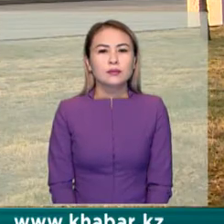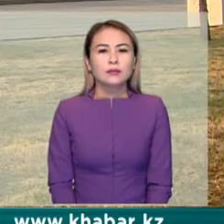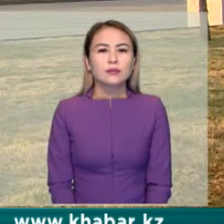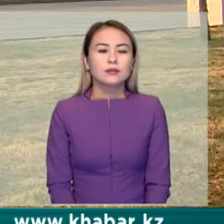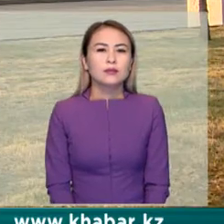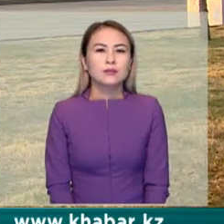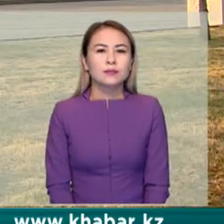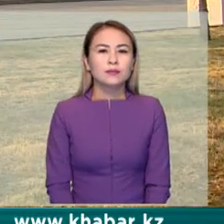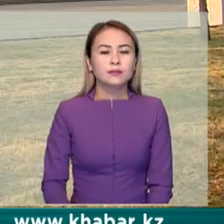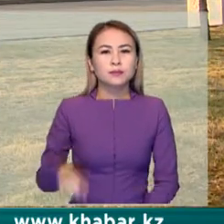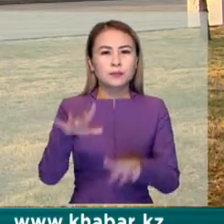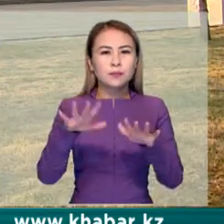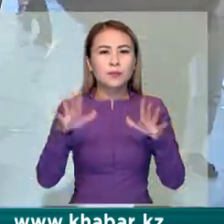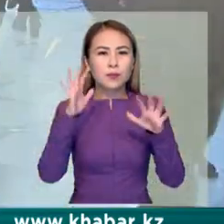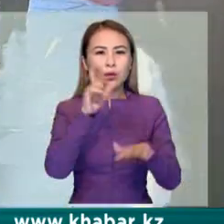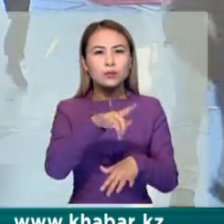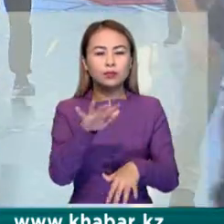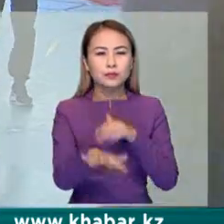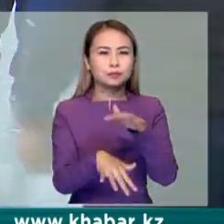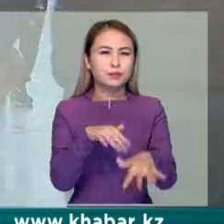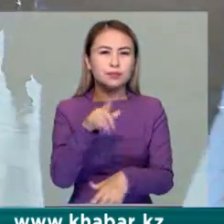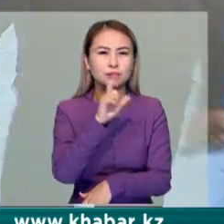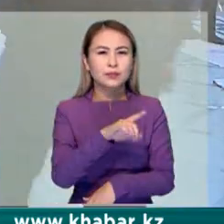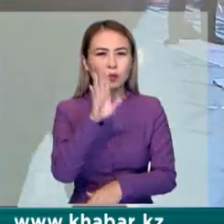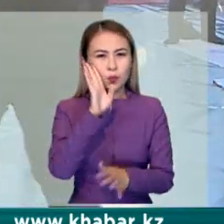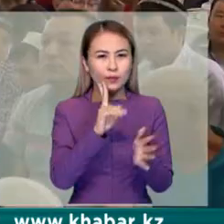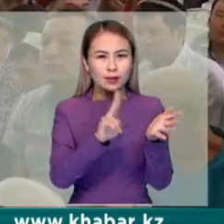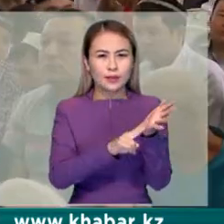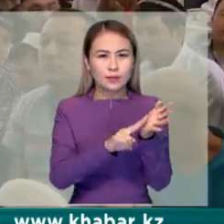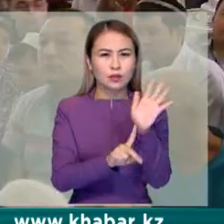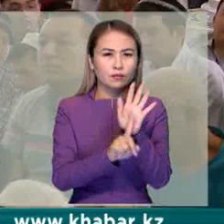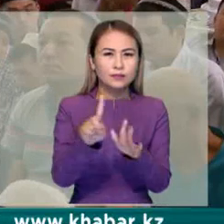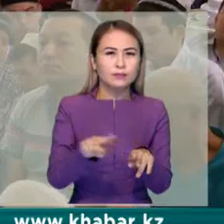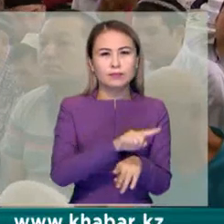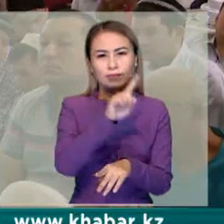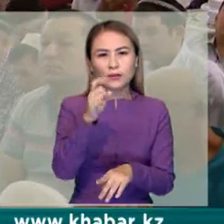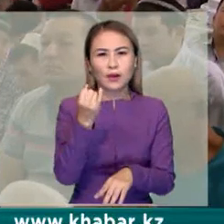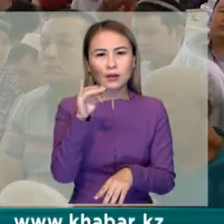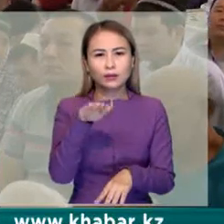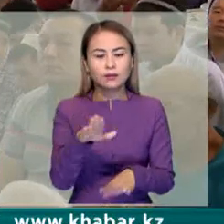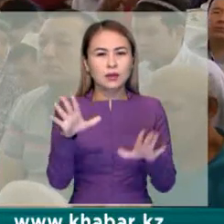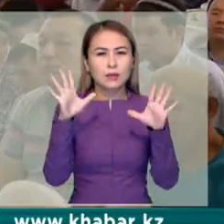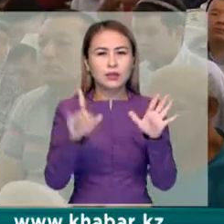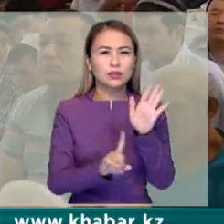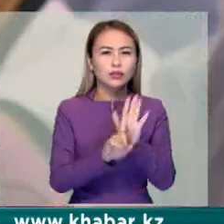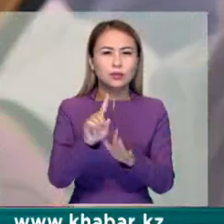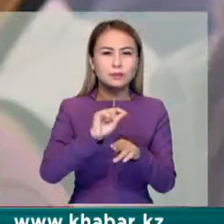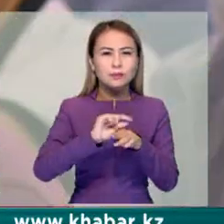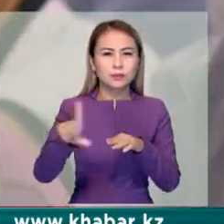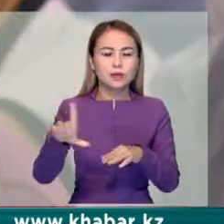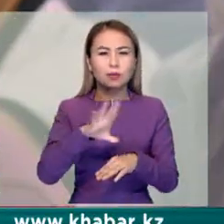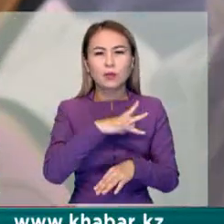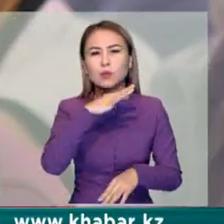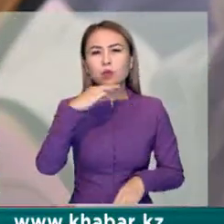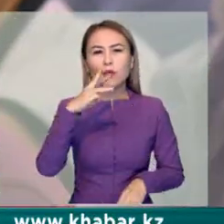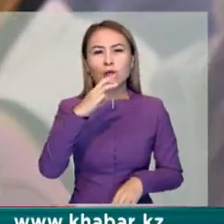толығырақ. Құлшылық ордасына қарай ағылған елордалық жамағат таңғы 7-де иық тіресесі алып түзеп, айт намазын оқумен бастады. Мешіт мінберіне шыққан бас